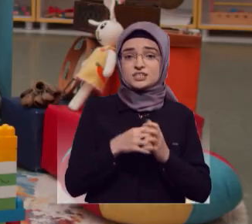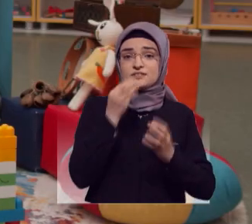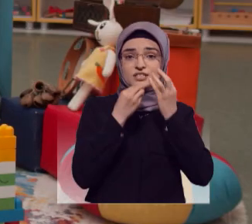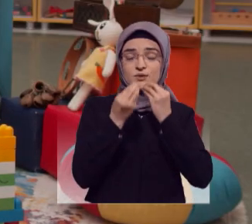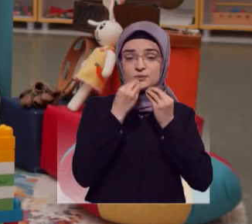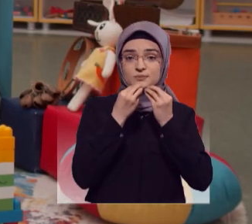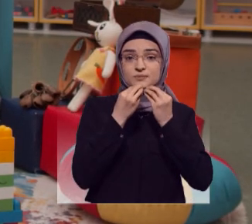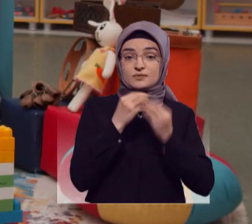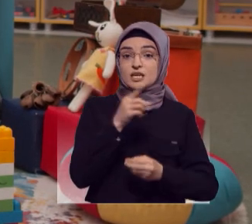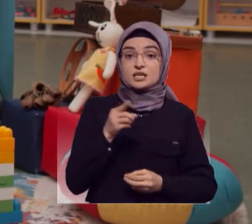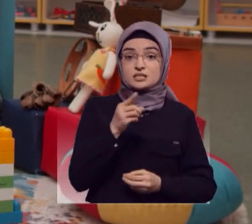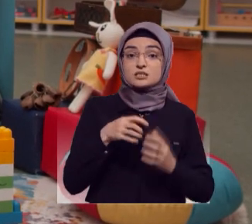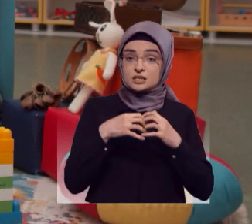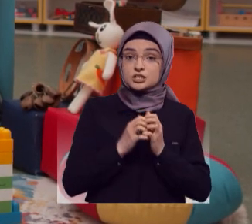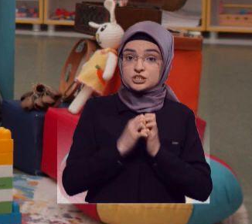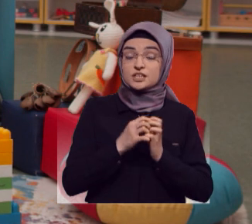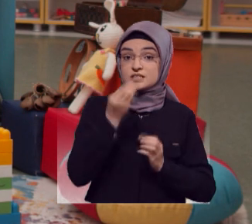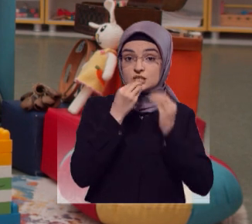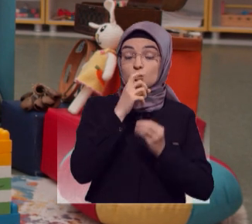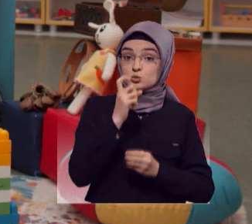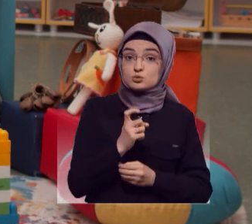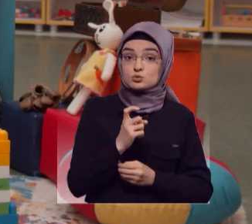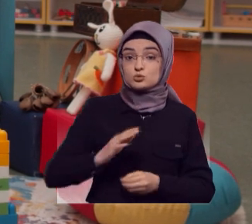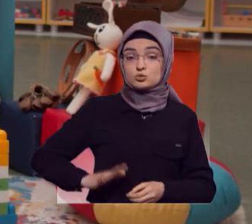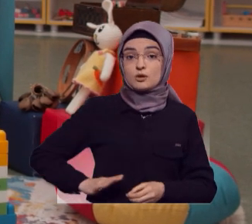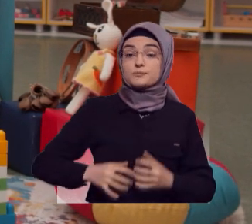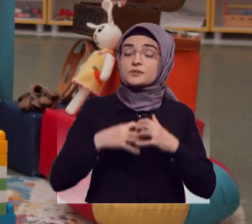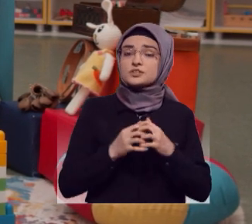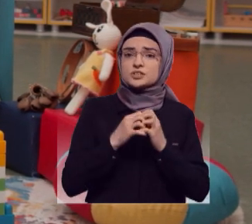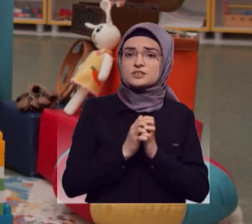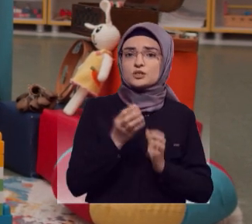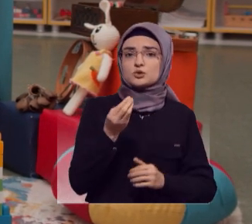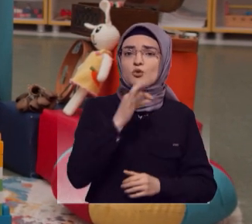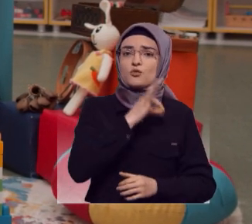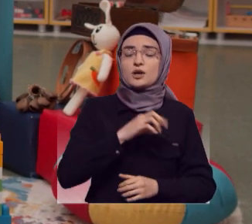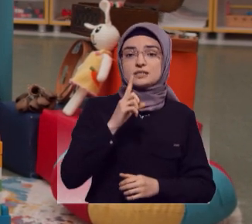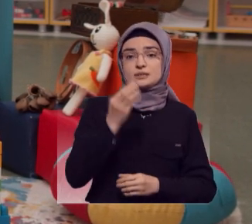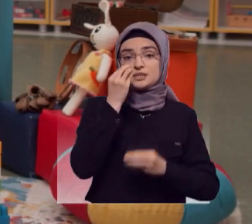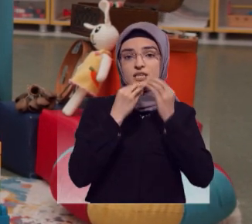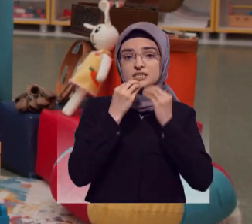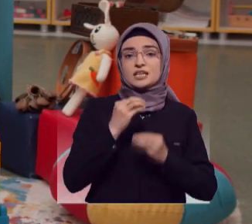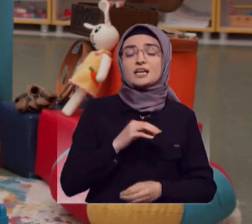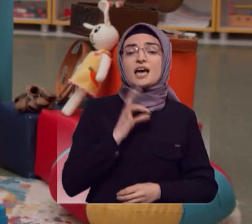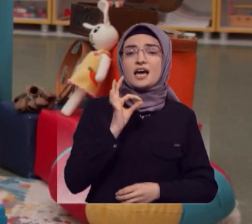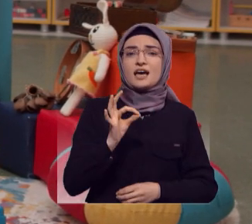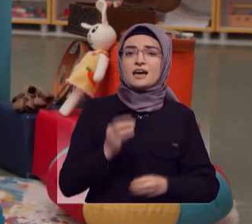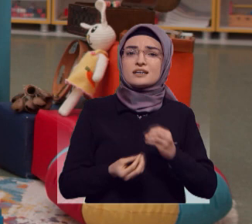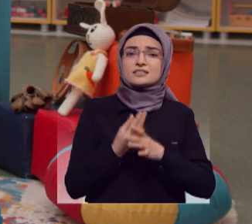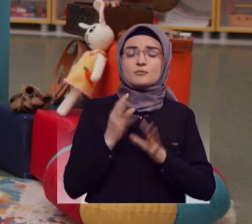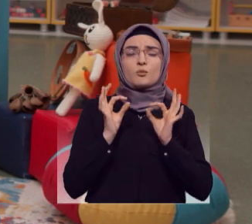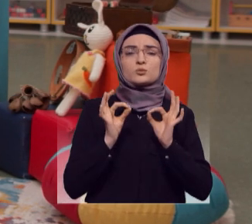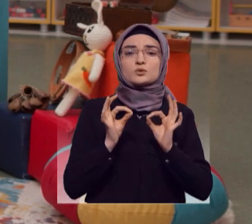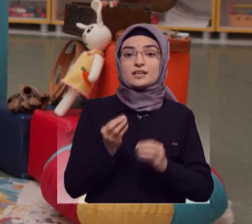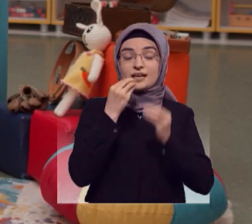yiyordu. Siz de ceviz yiyor musunuz çocuklar? Ceviz çok faydalı biliyor musunuz? Her sabah mutlaka bir tane ceviz yemelisiniz.